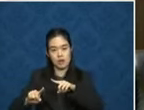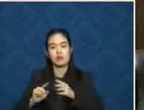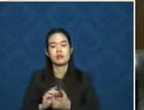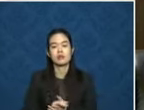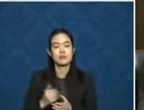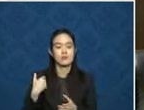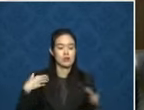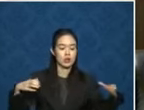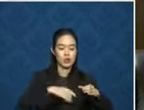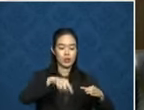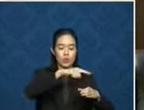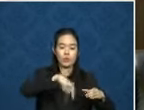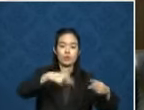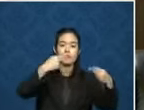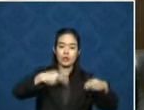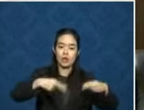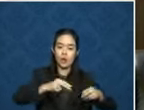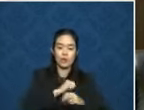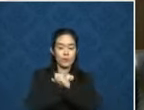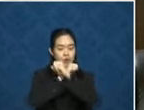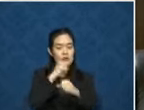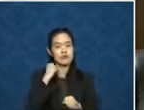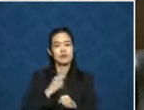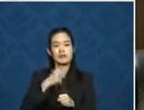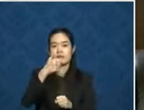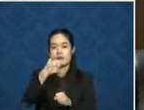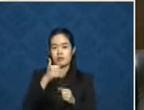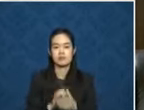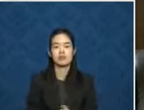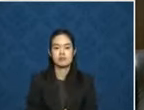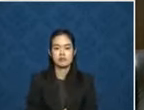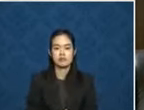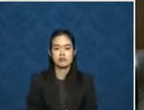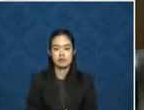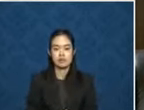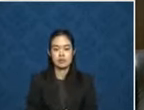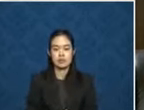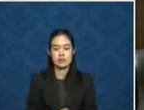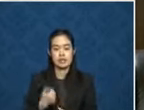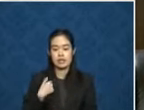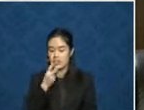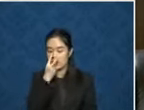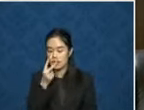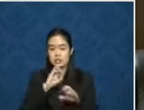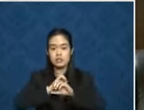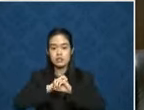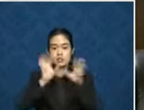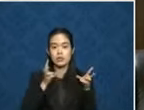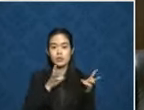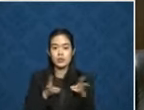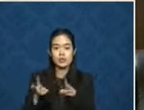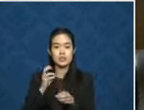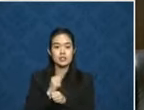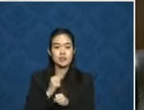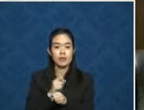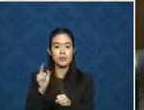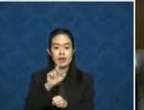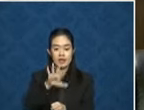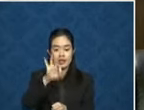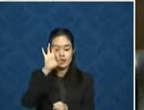ายตรงข้ามก็สามารถป้องกันได้อย่างมีประสิทธิภาพจึงเห็นได้อย่างชัดเจนนะครับว่าในเรื่องของเทคโ